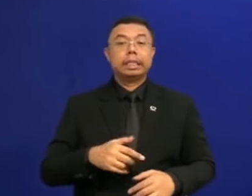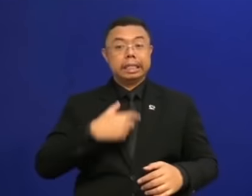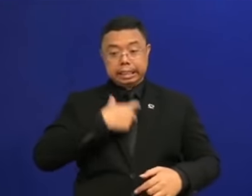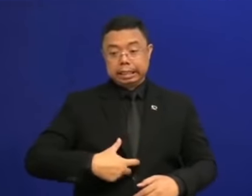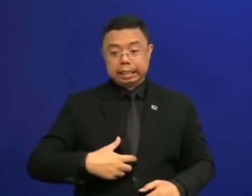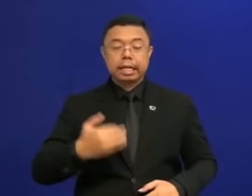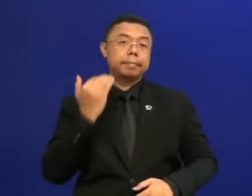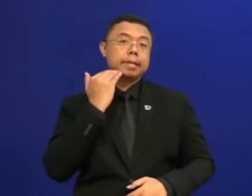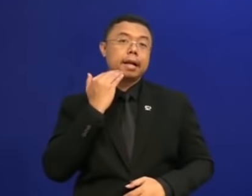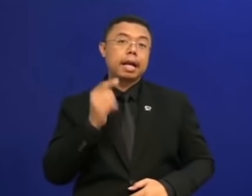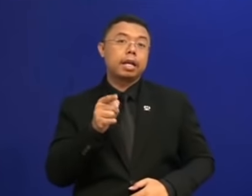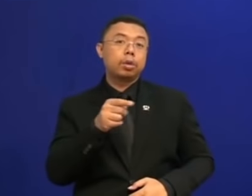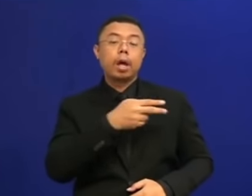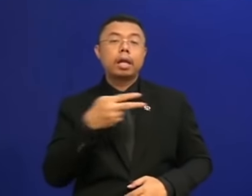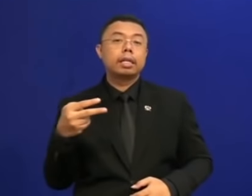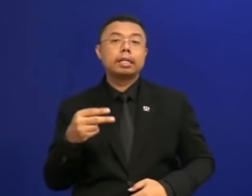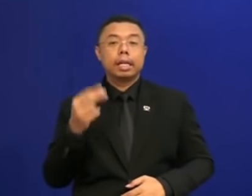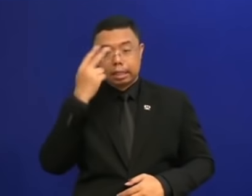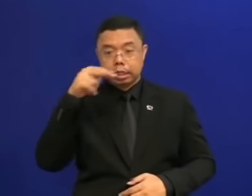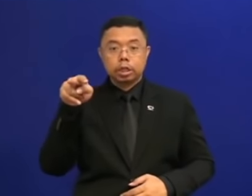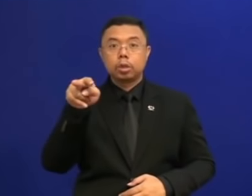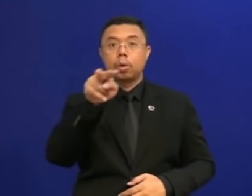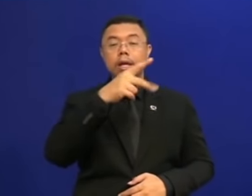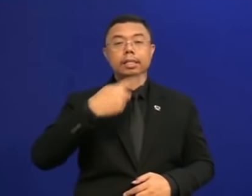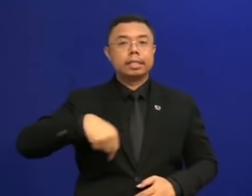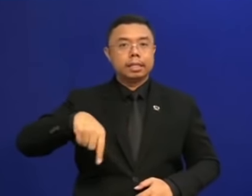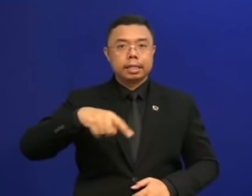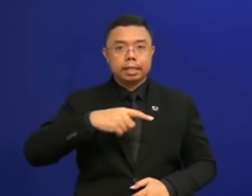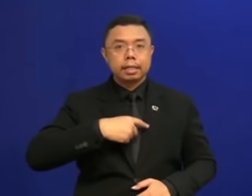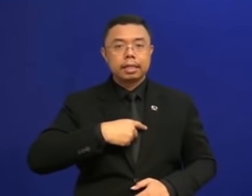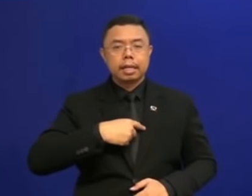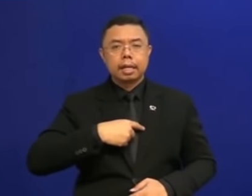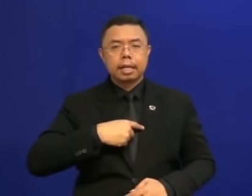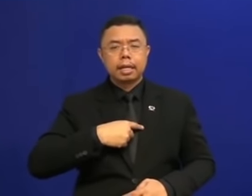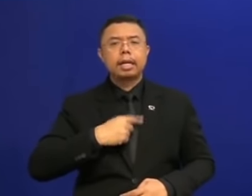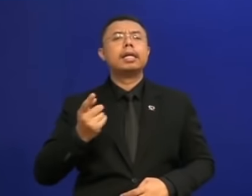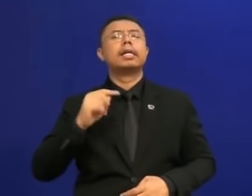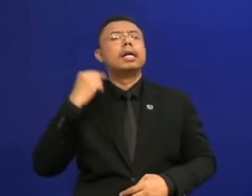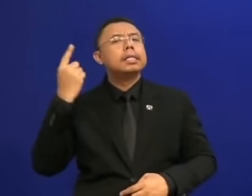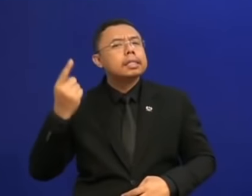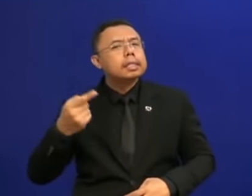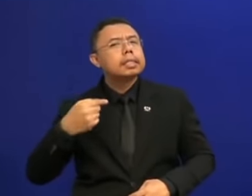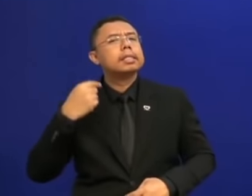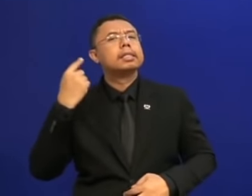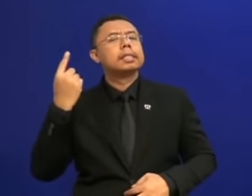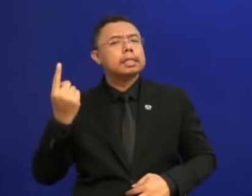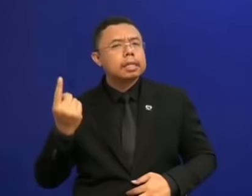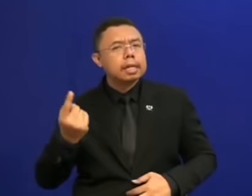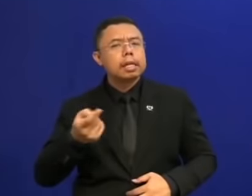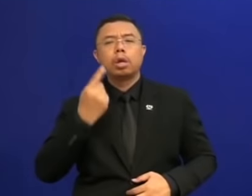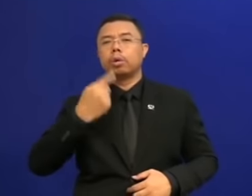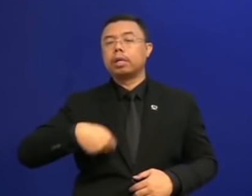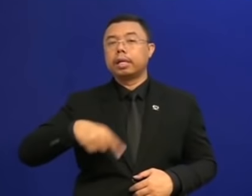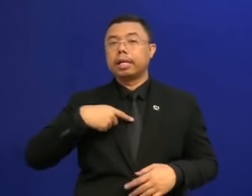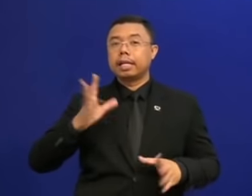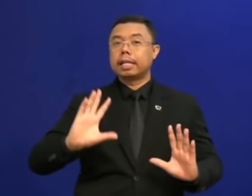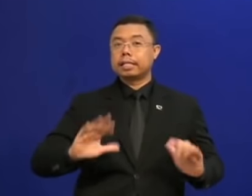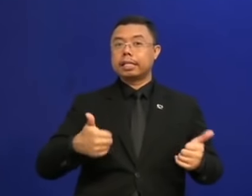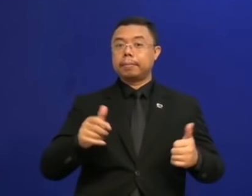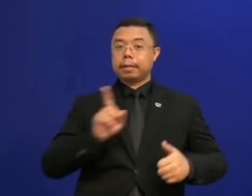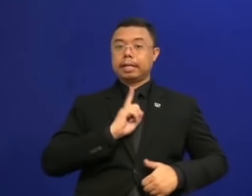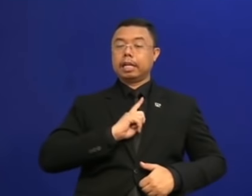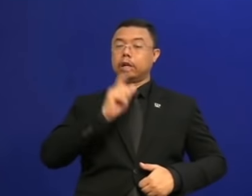Sikap berjaga-jaga artinya keadaan kita yang selalu kita